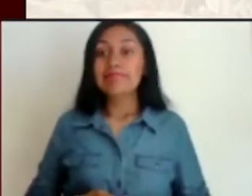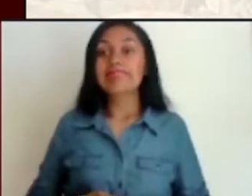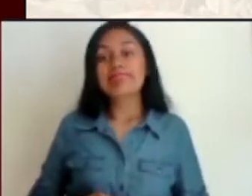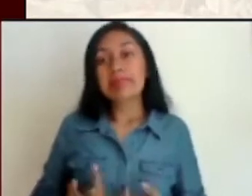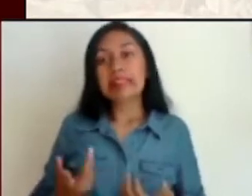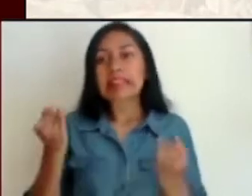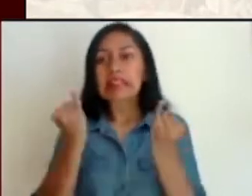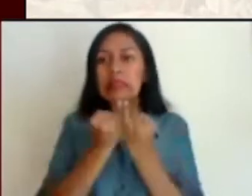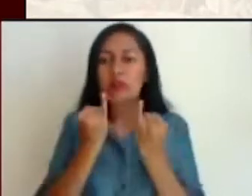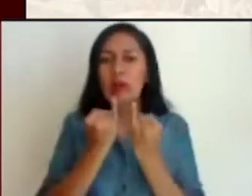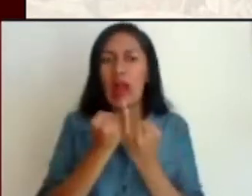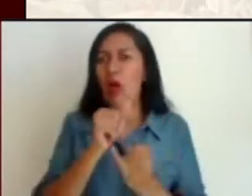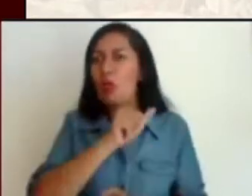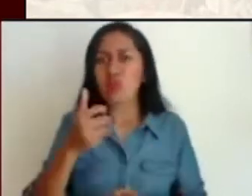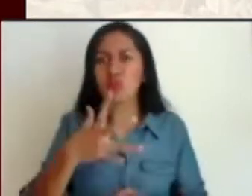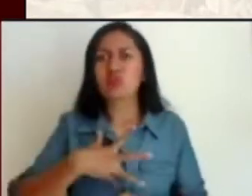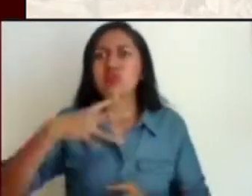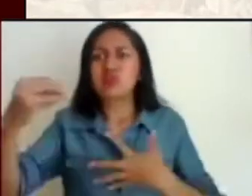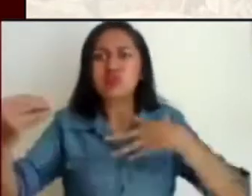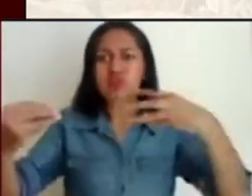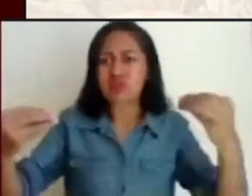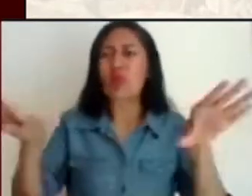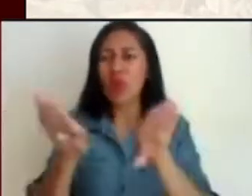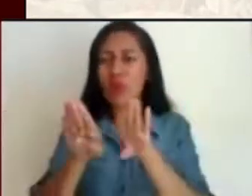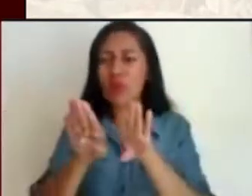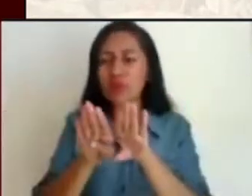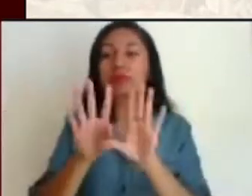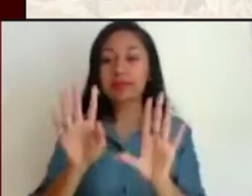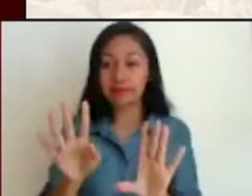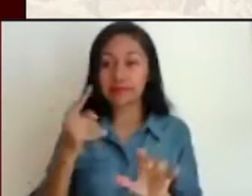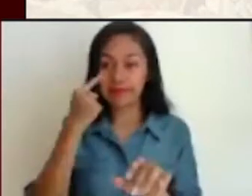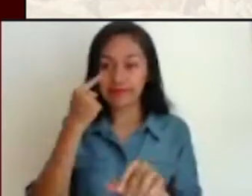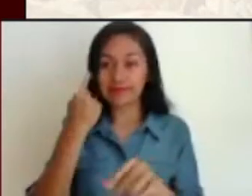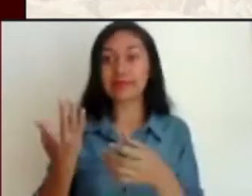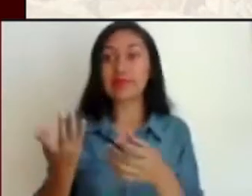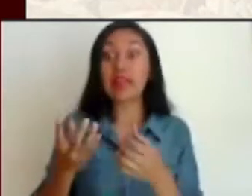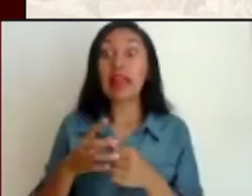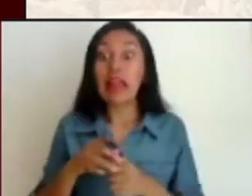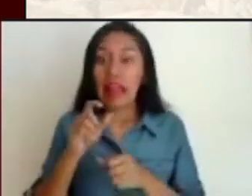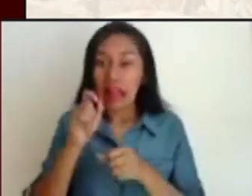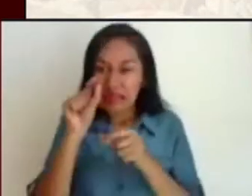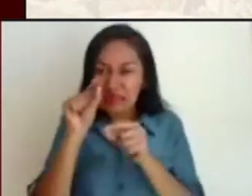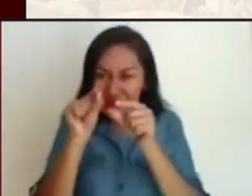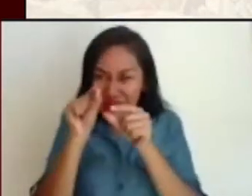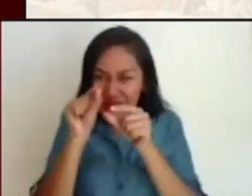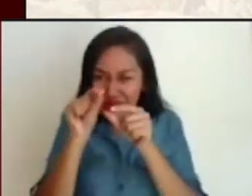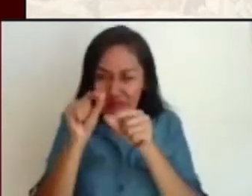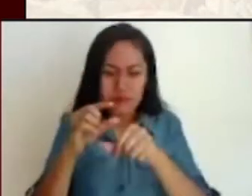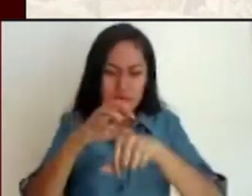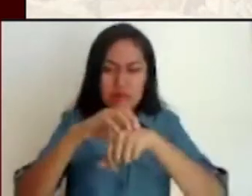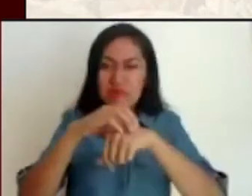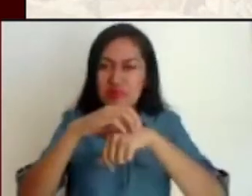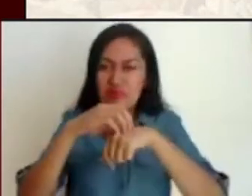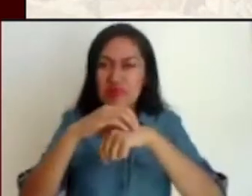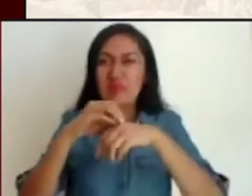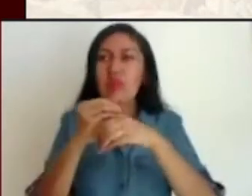aérea, cuando el germen, el bacilo tifi, la yersinia, pasa al aire y puede entrar